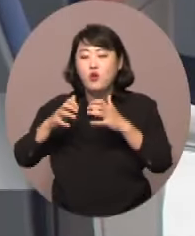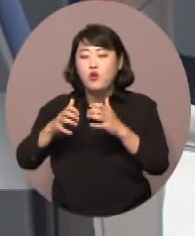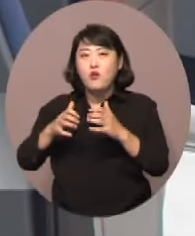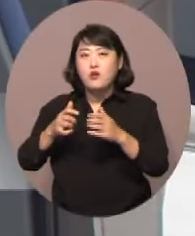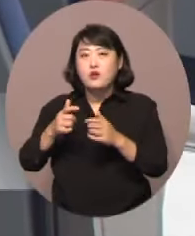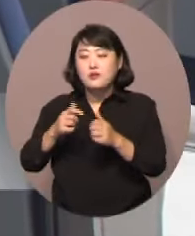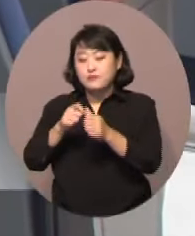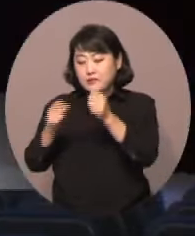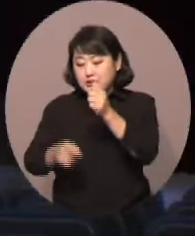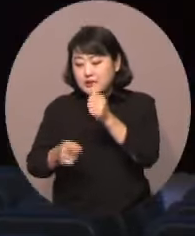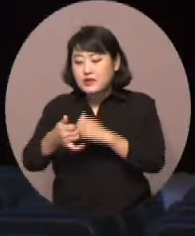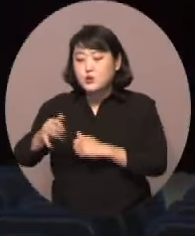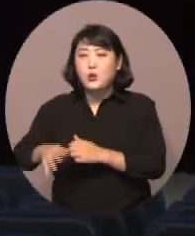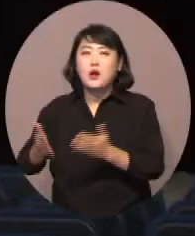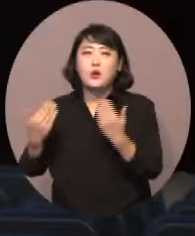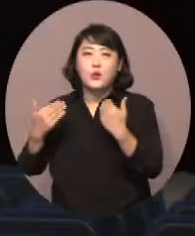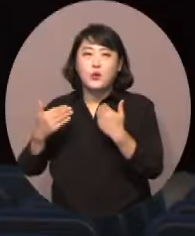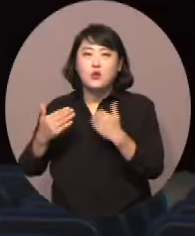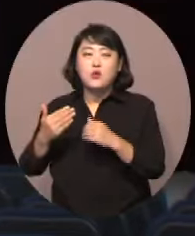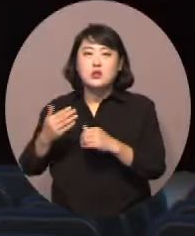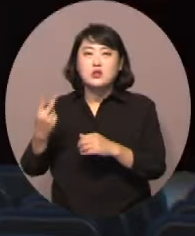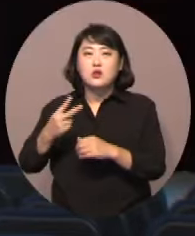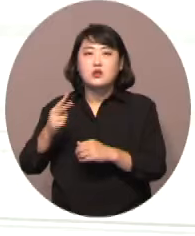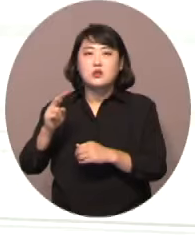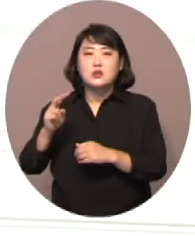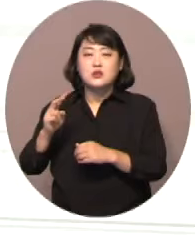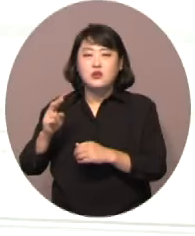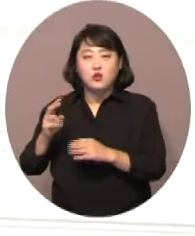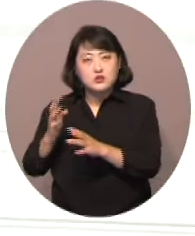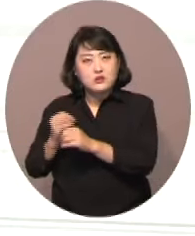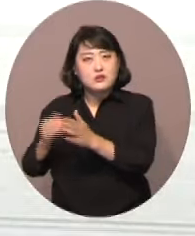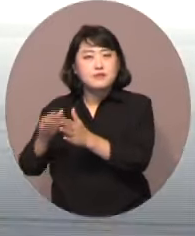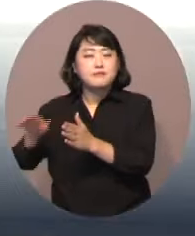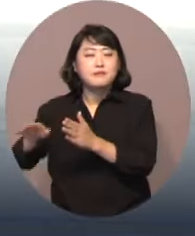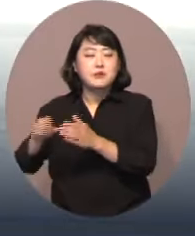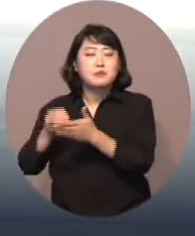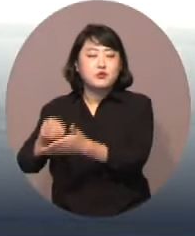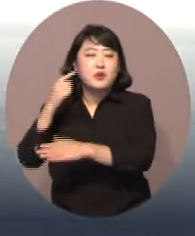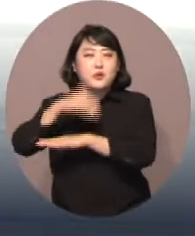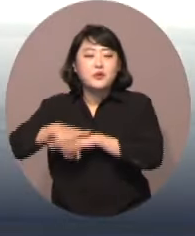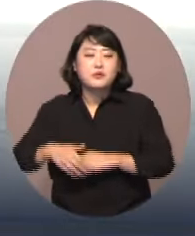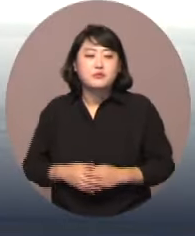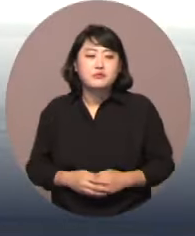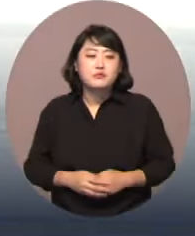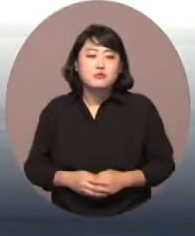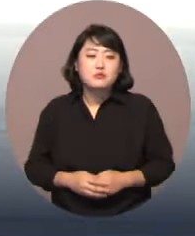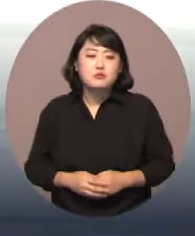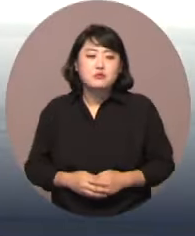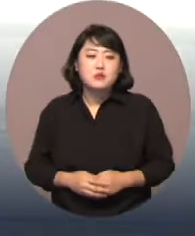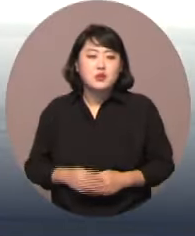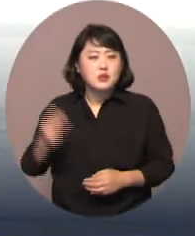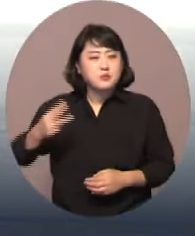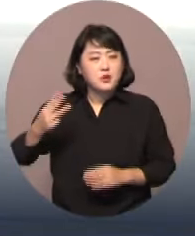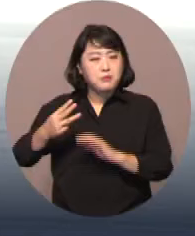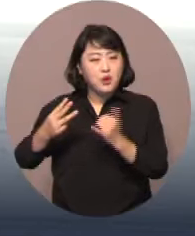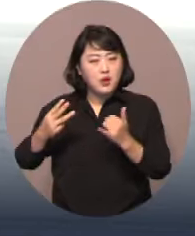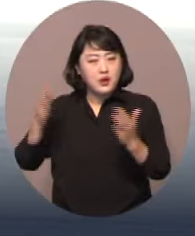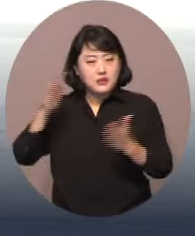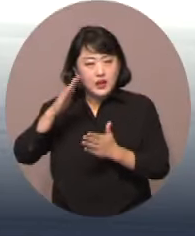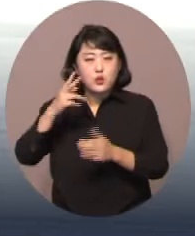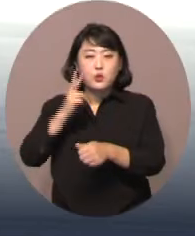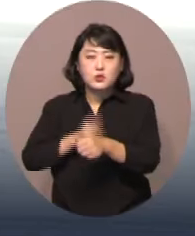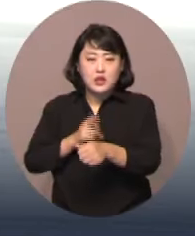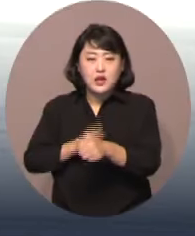오는 2029년까지 입주할 예정입니다. 3천여 명의 학생과 교직원까지 한 3,500명이